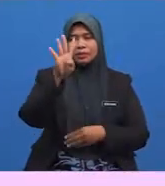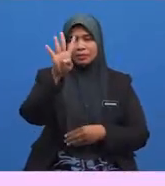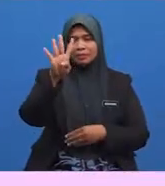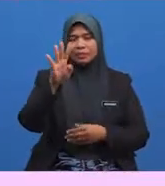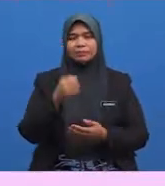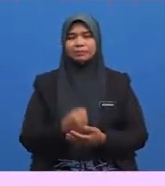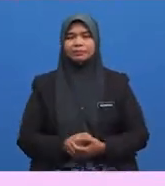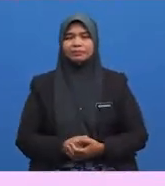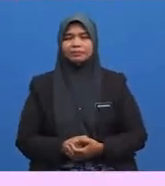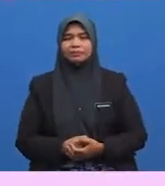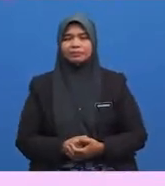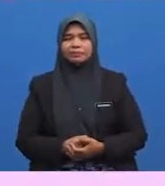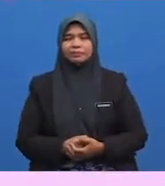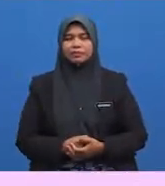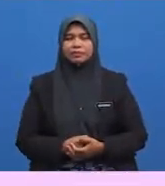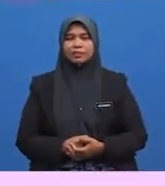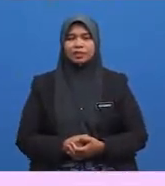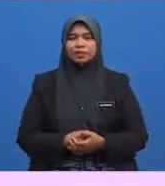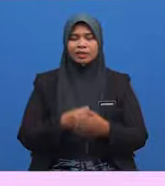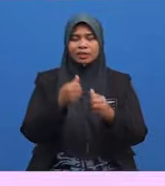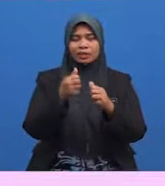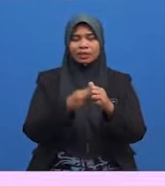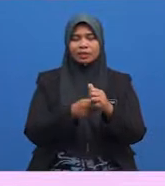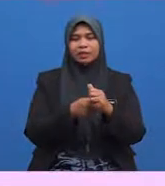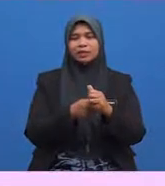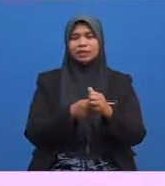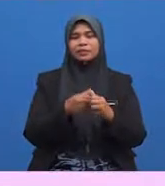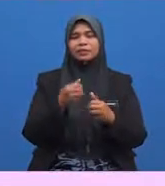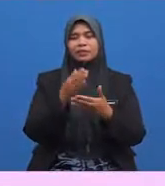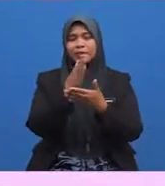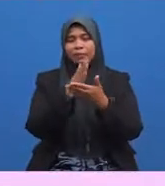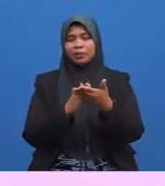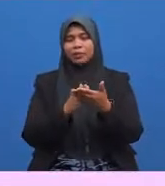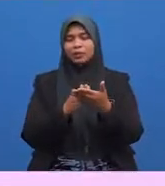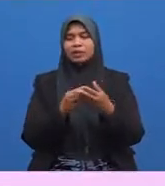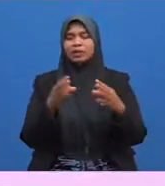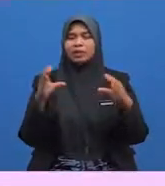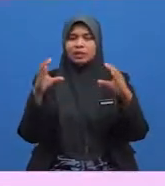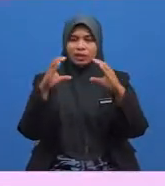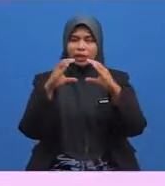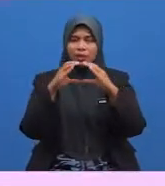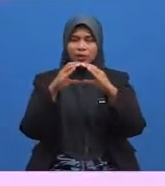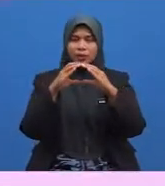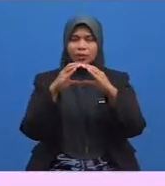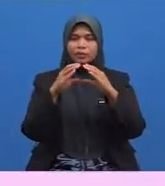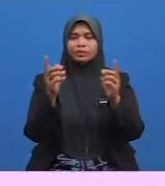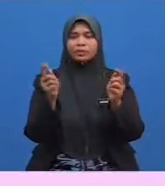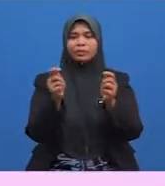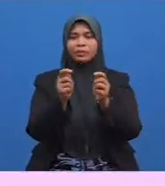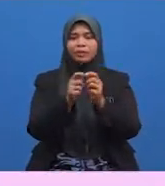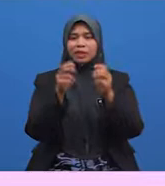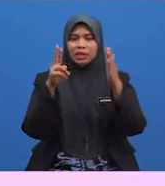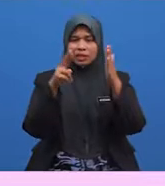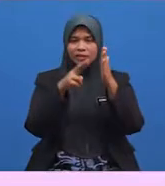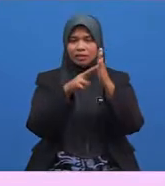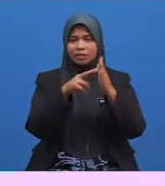sukuan. Sukuan tersebut dipotong dan dicantumkan seperti rajah